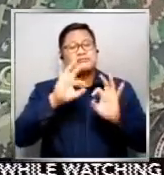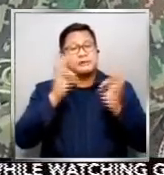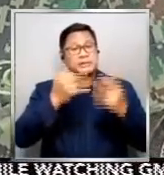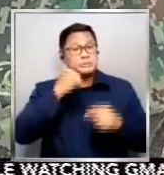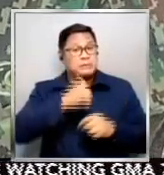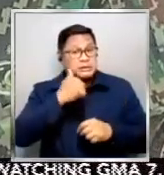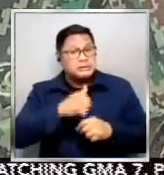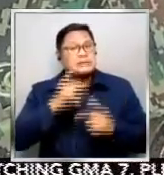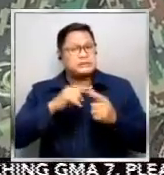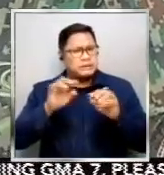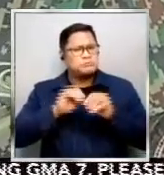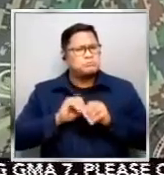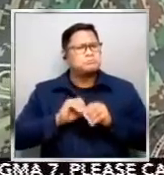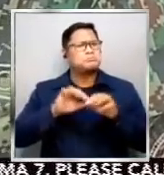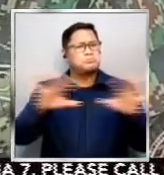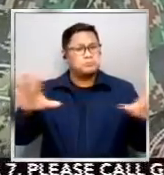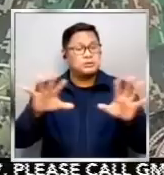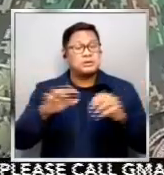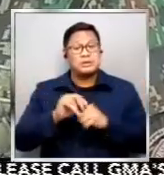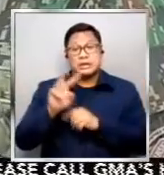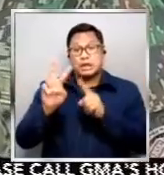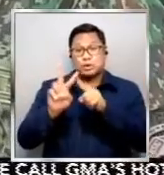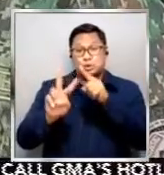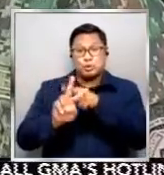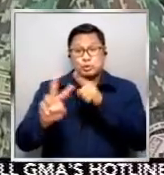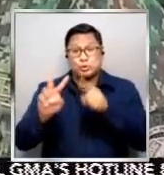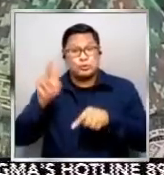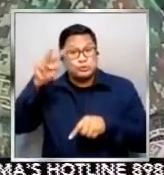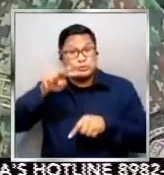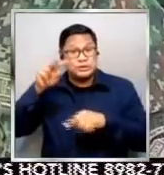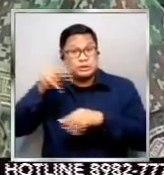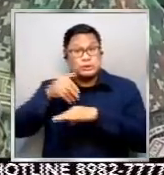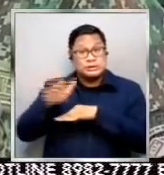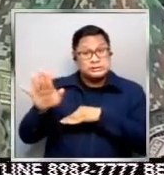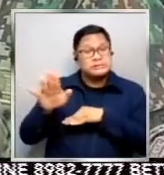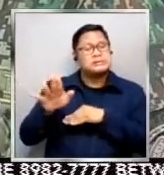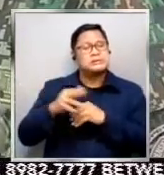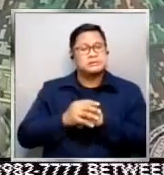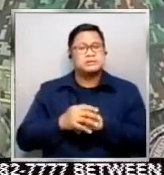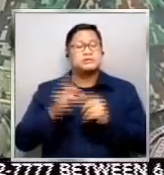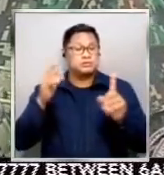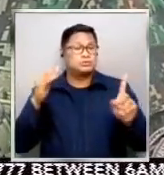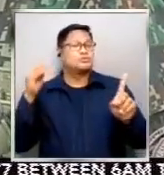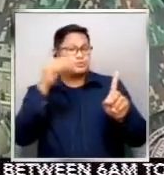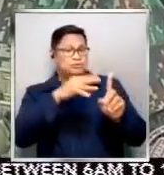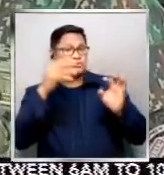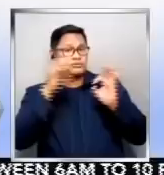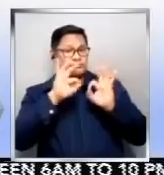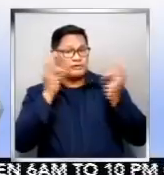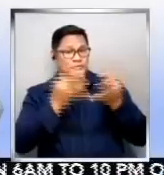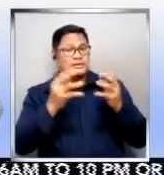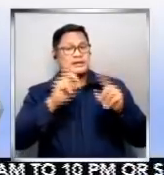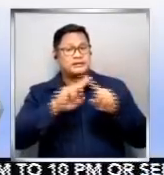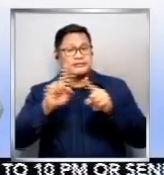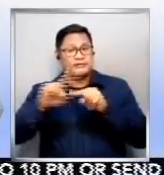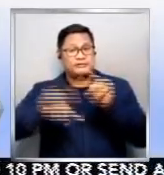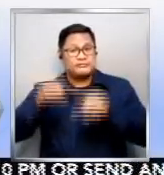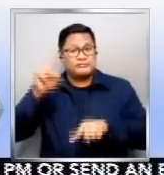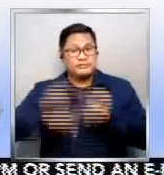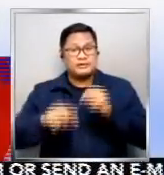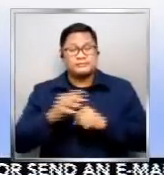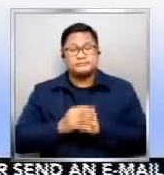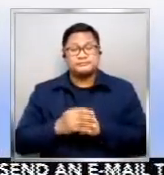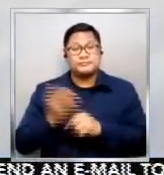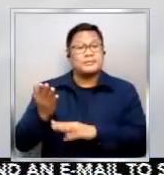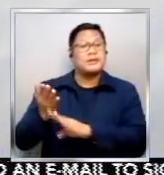niya din po ay yung 2 videos na isinend niya sa family tsaka sa mga kaibigan. Nitong Nobyembre, humingi